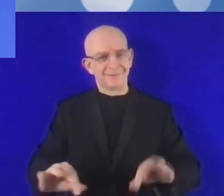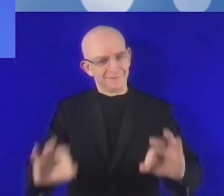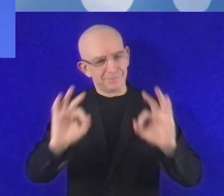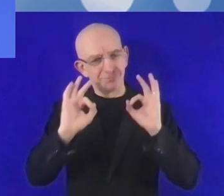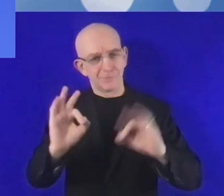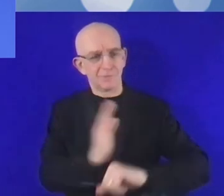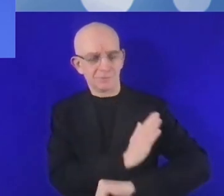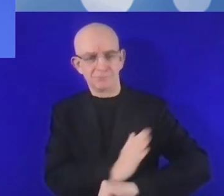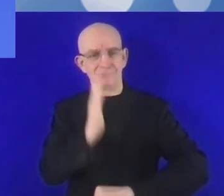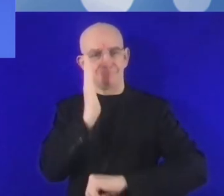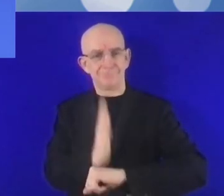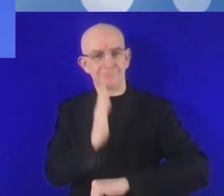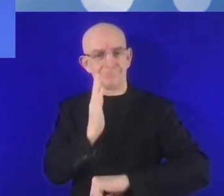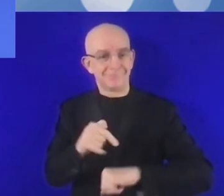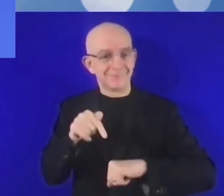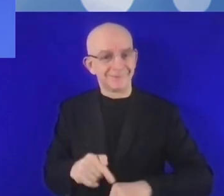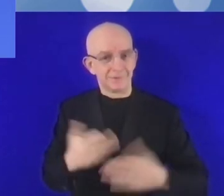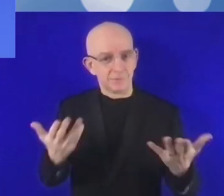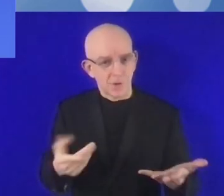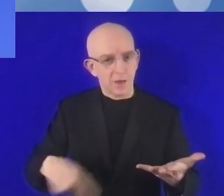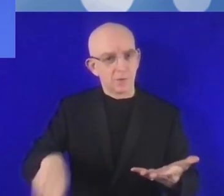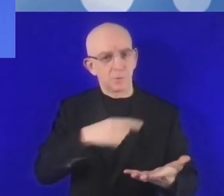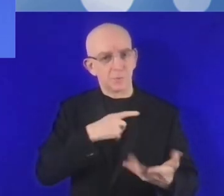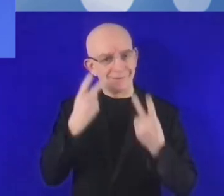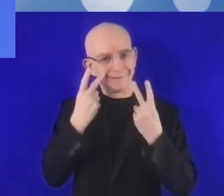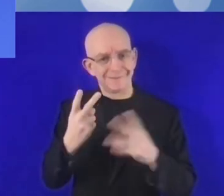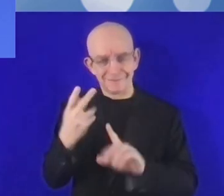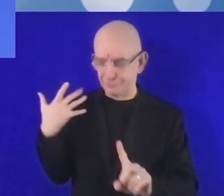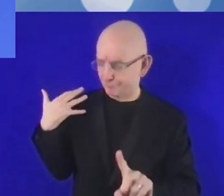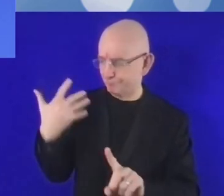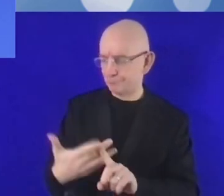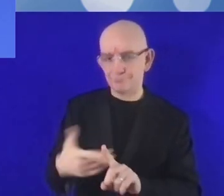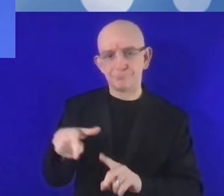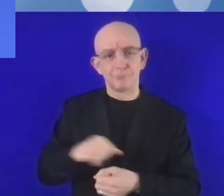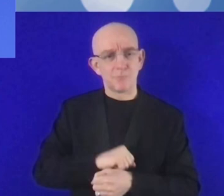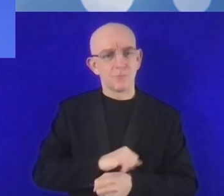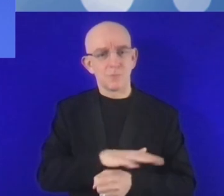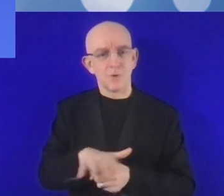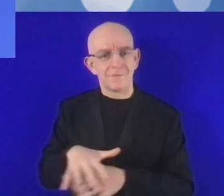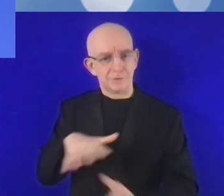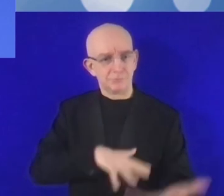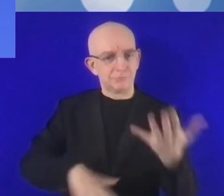Объединенный интернет. Вот это лозунг данного